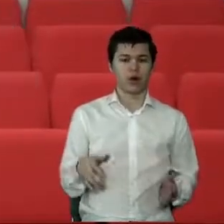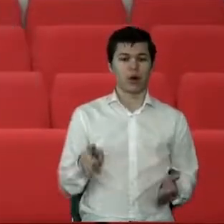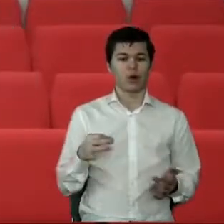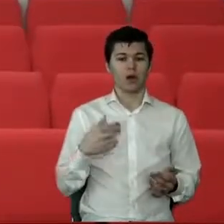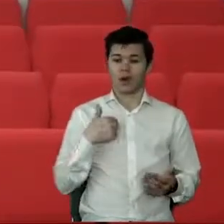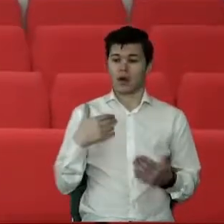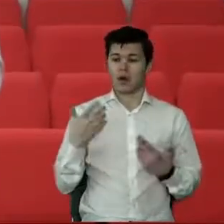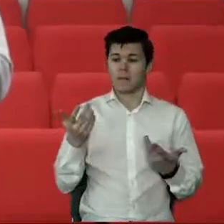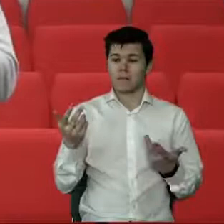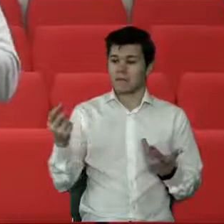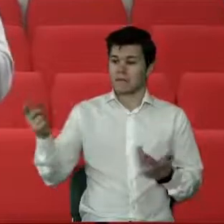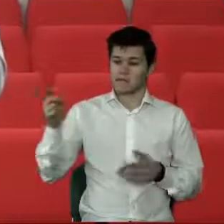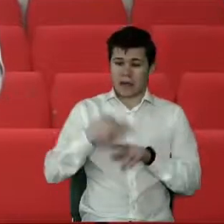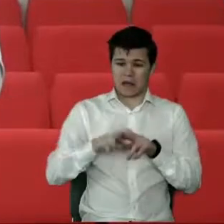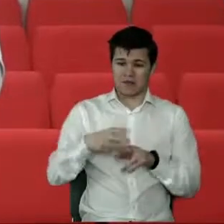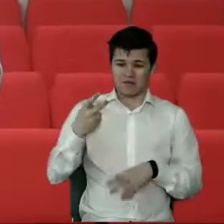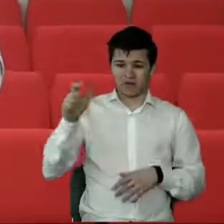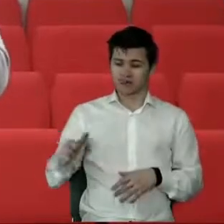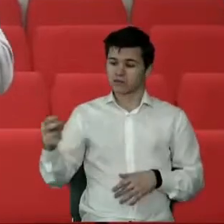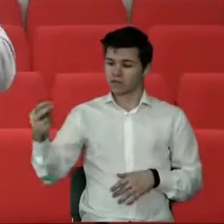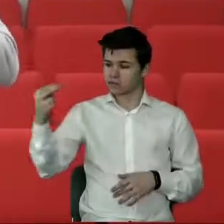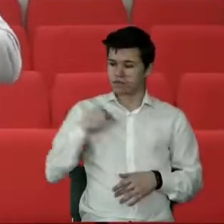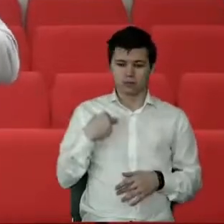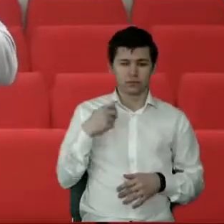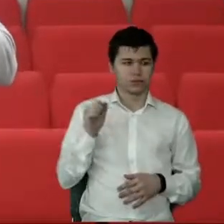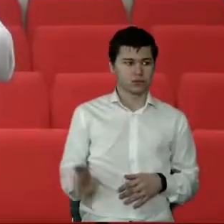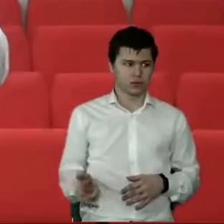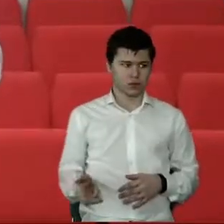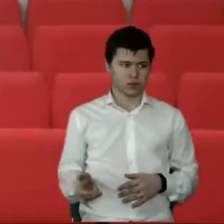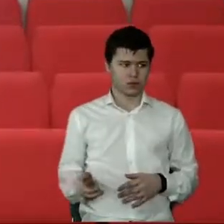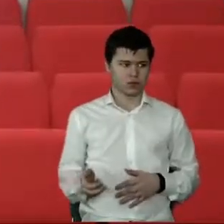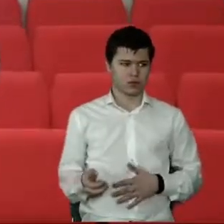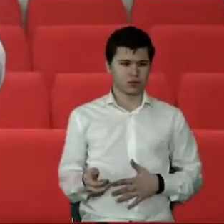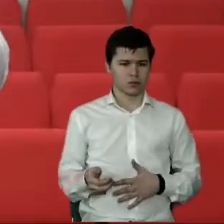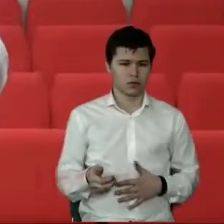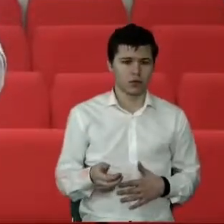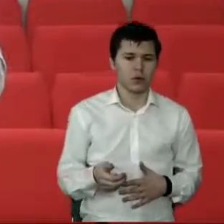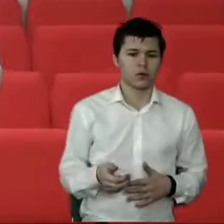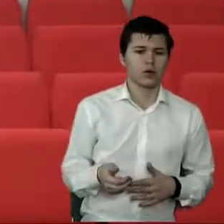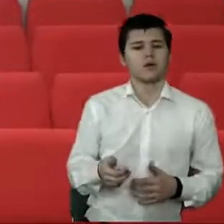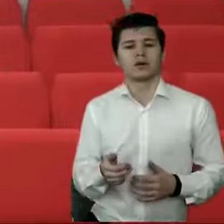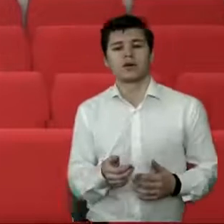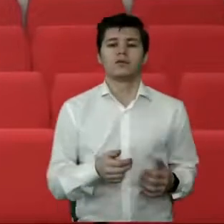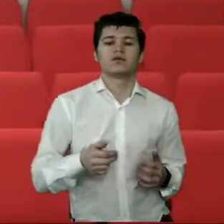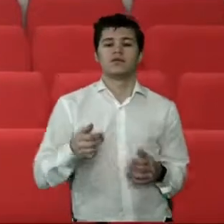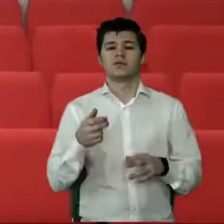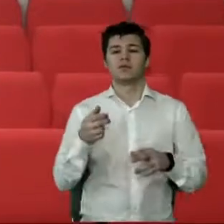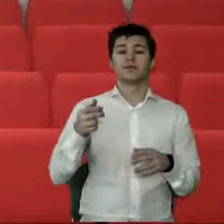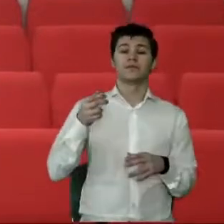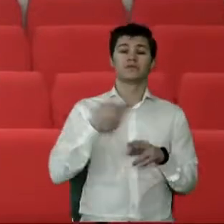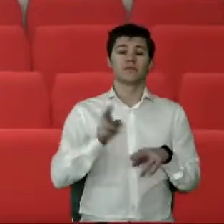нас? Написано, чтобы мы были письмом читаемы, чтобы каждый в нас видел Христа.